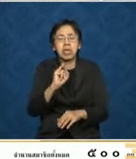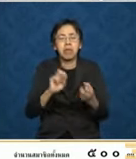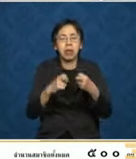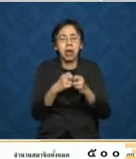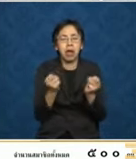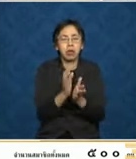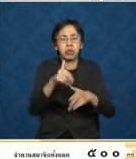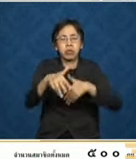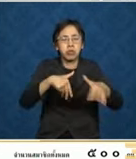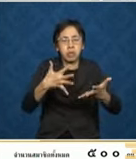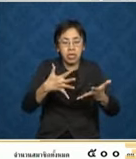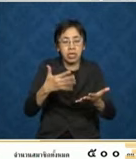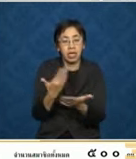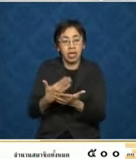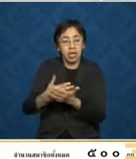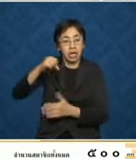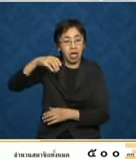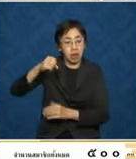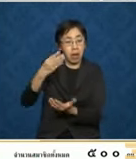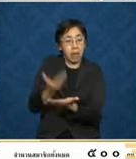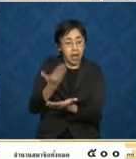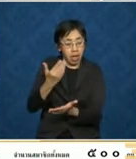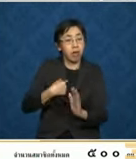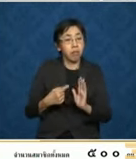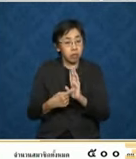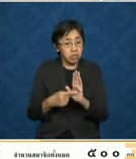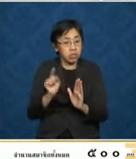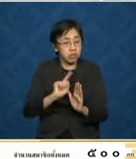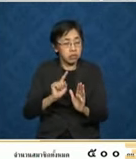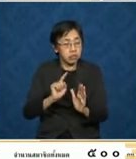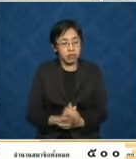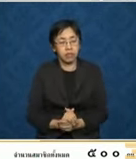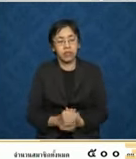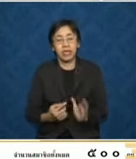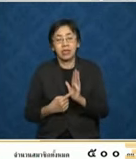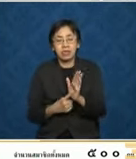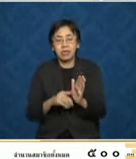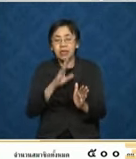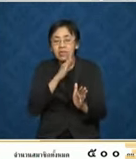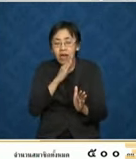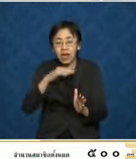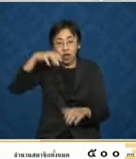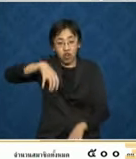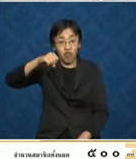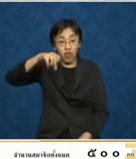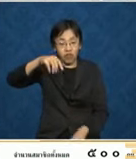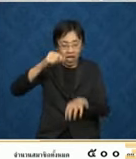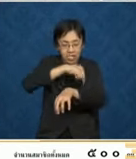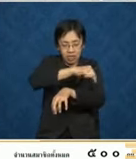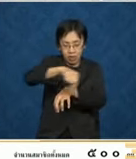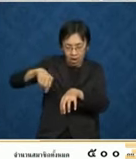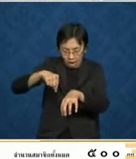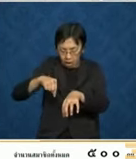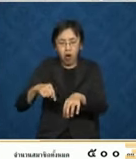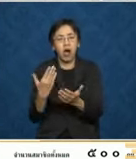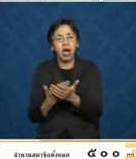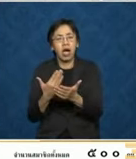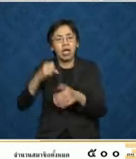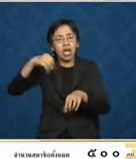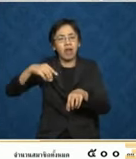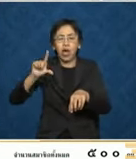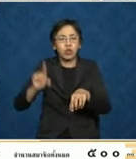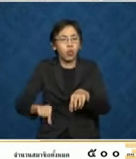ญหาราคาไฟฟ้าแพงตอนช่วงปิดยติเนี่ยผมเสนอครับตรงไหนที่มีโรงไฟฟ้าเนี่ยรอบชุมชนนั้นเนี่ยให้ใช้ไฟราคาถูกเ